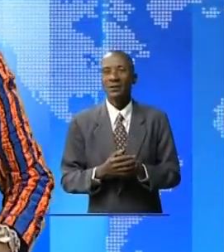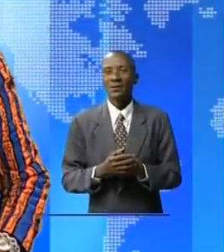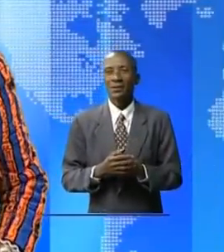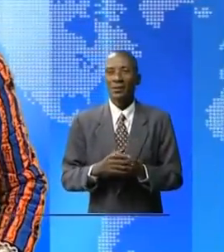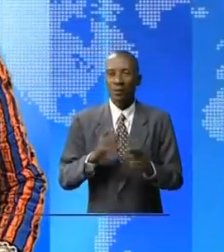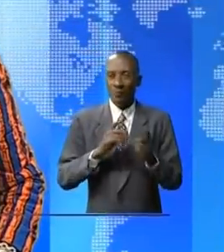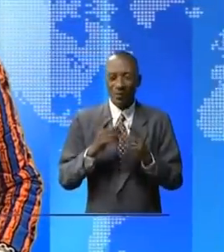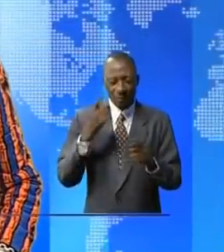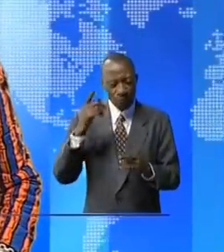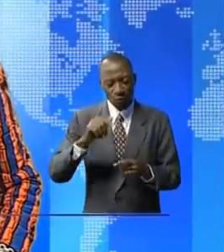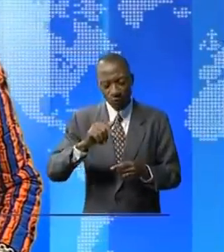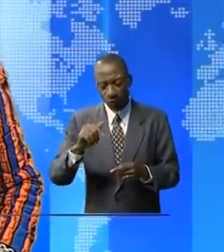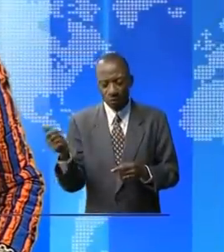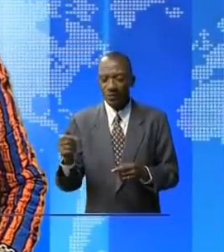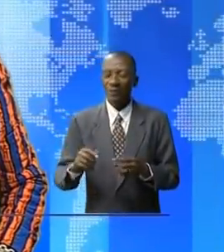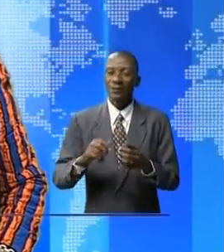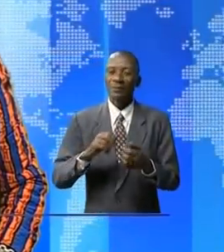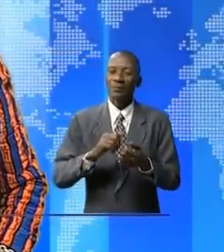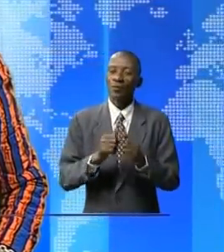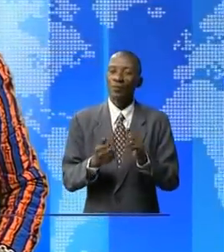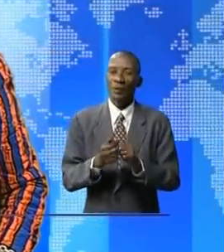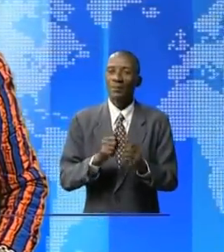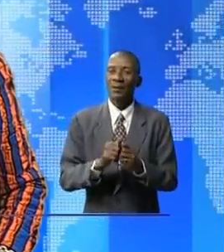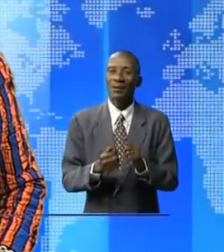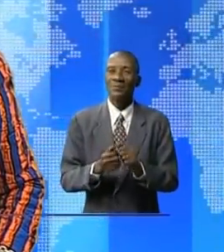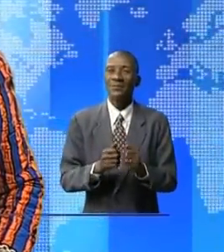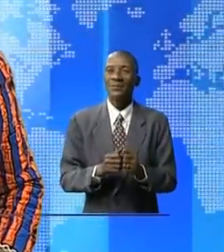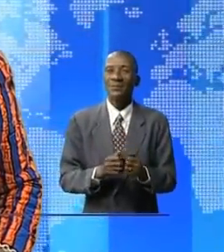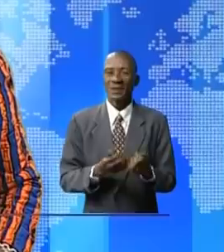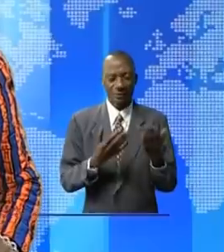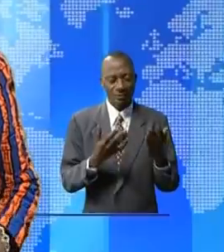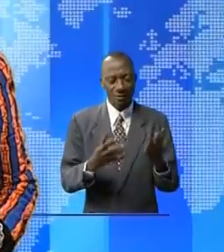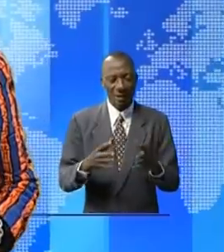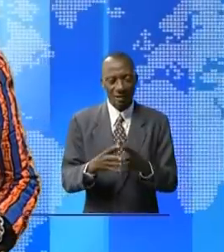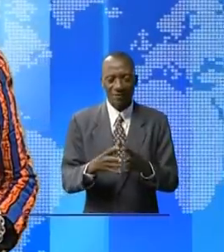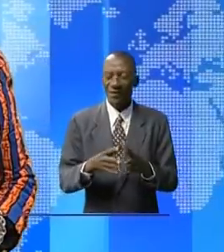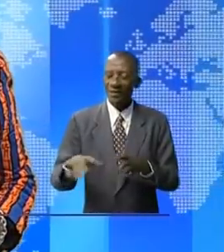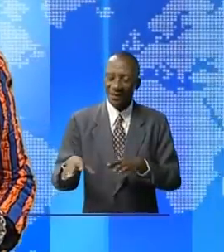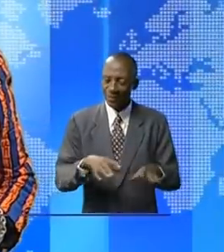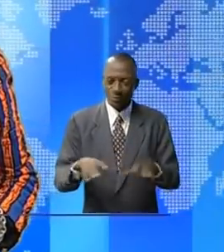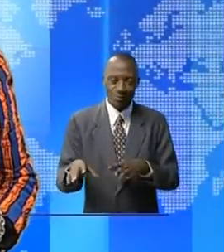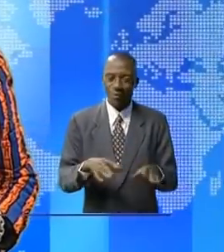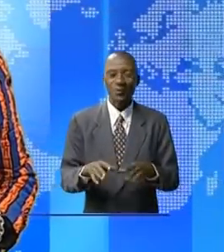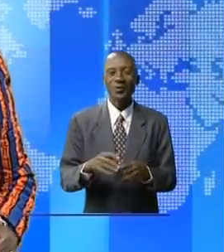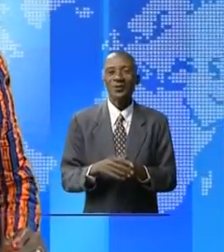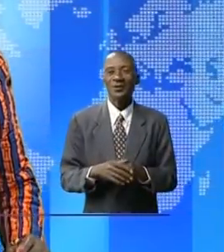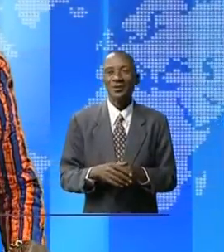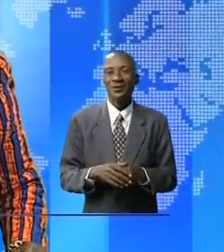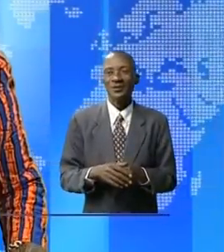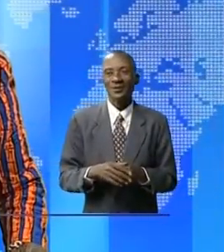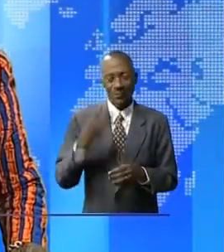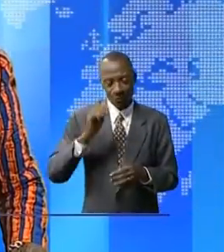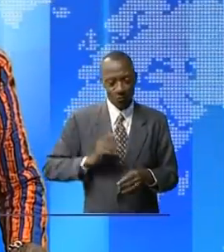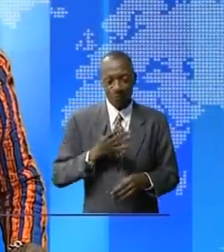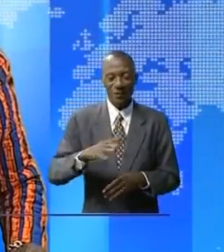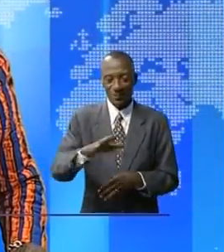son président a sensibilisé ses membres à soutenir toutes les actions du président de la République, surtout avec les échéances électorales